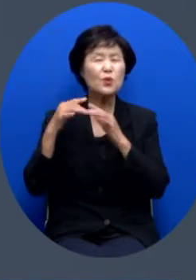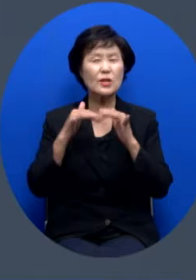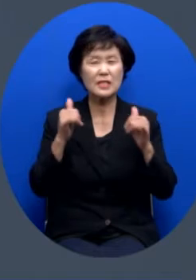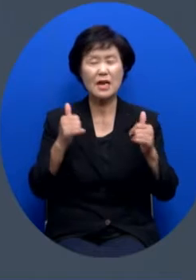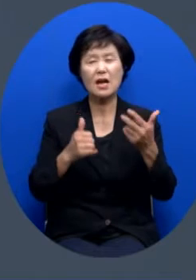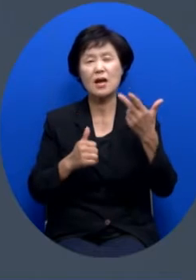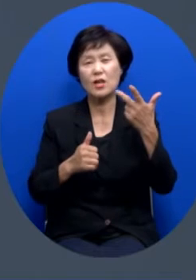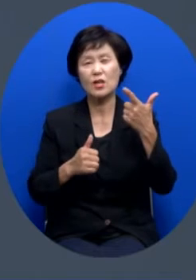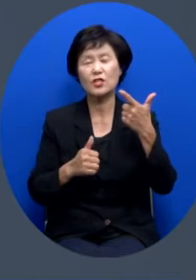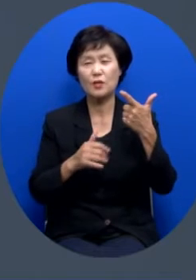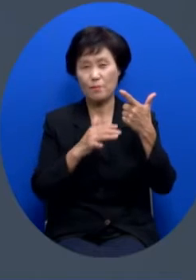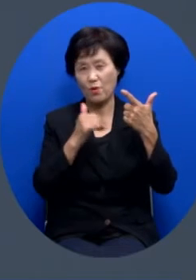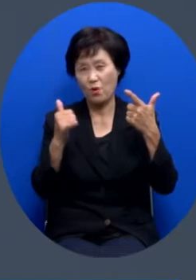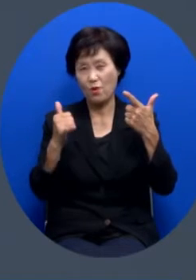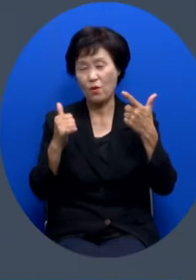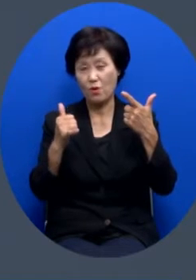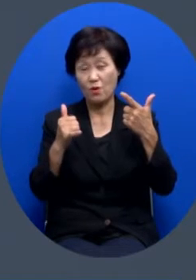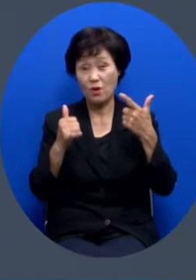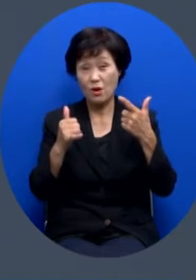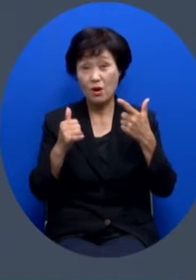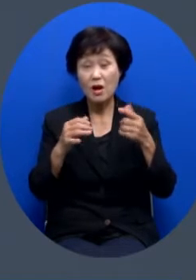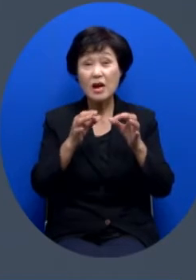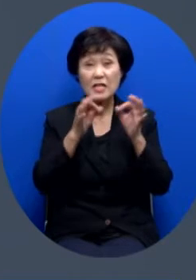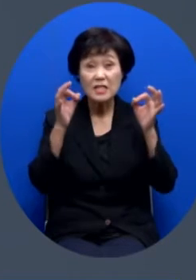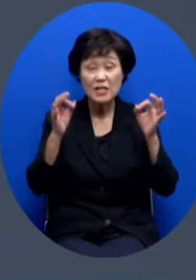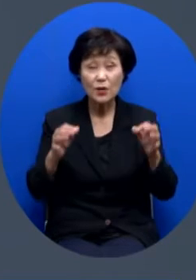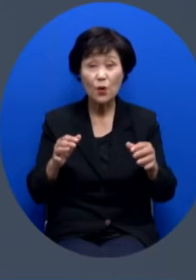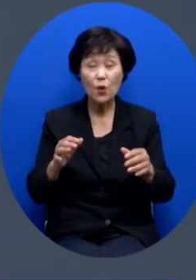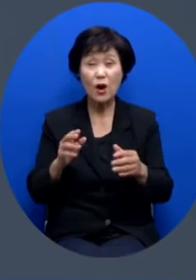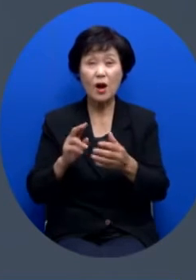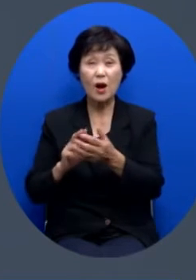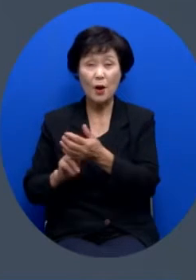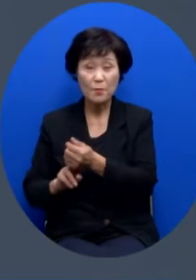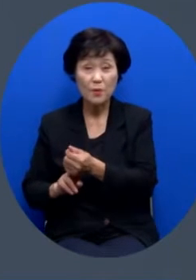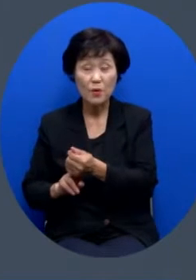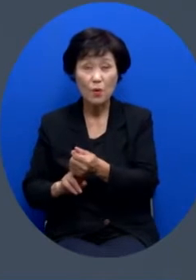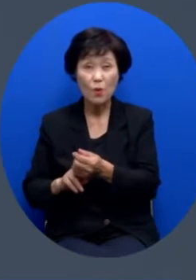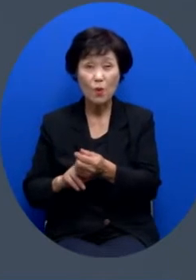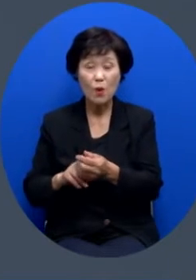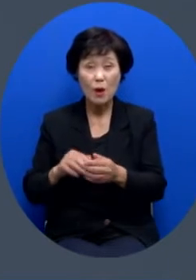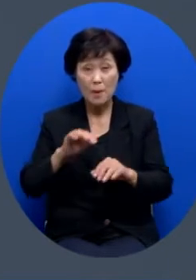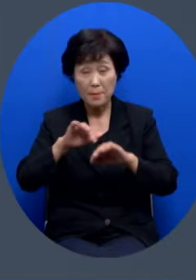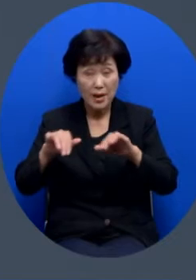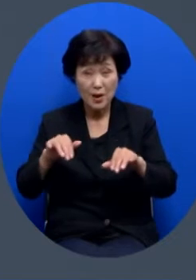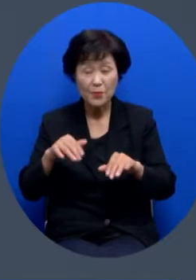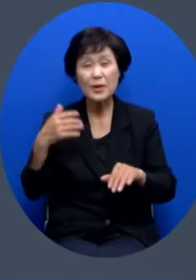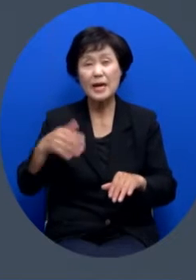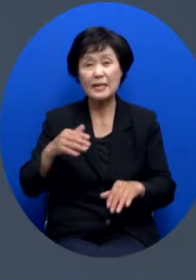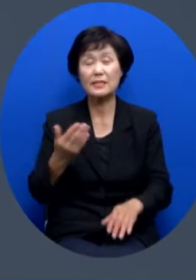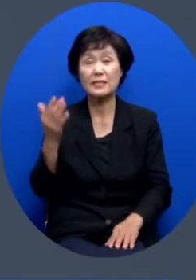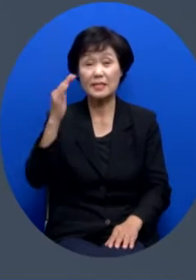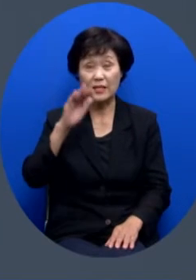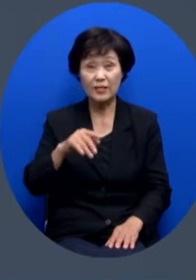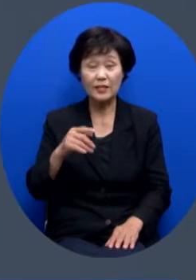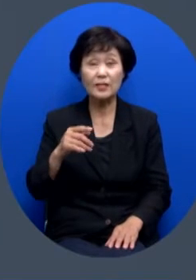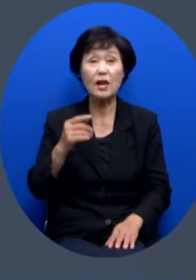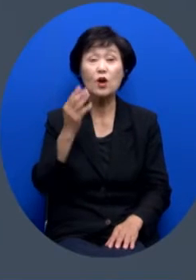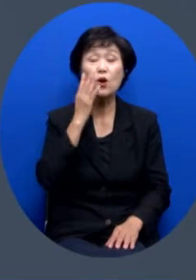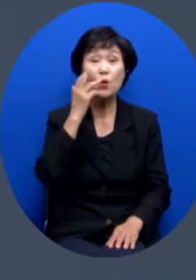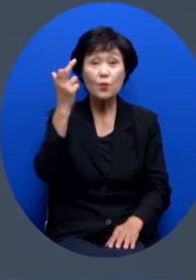사실은 이것이 묻혀 있었는데 에 2011년에 예 울산 교회에서 연구소가